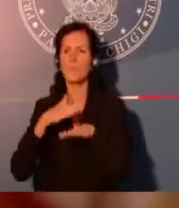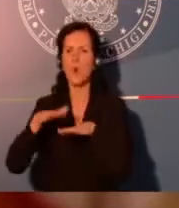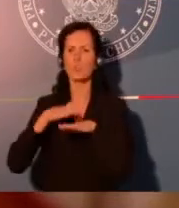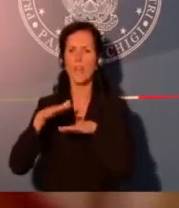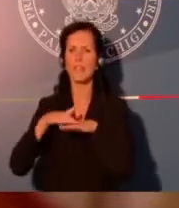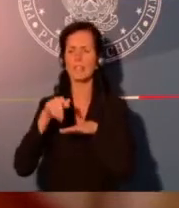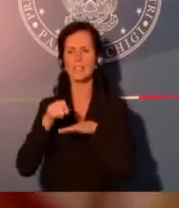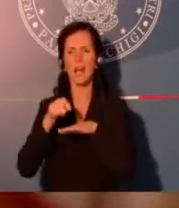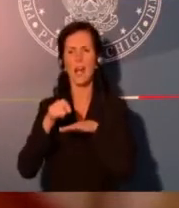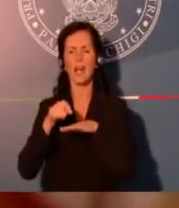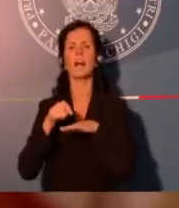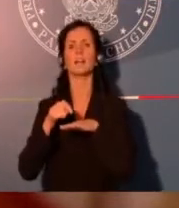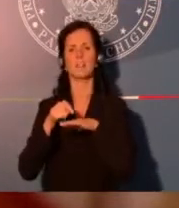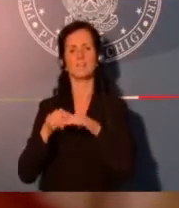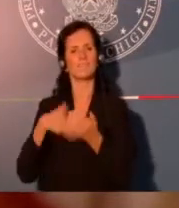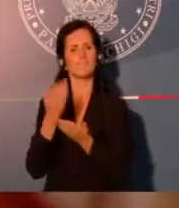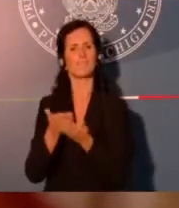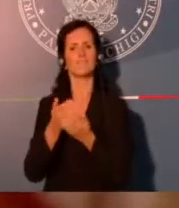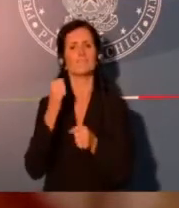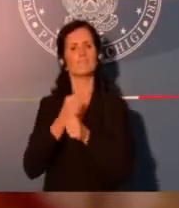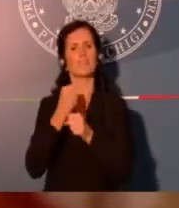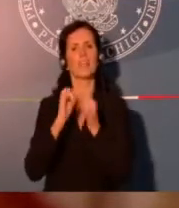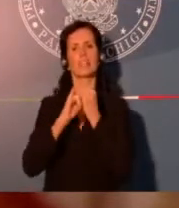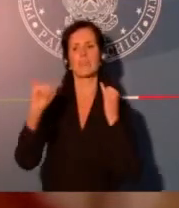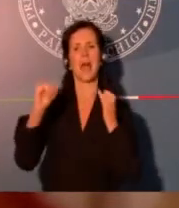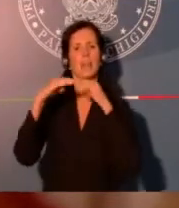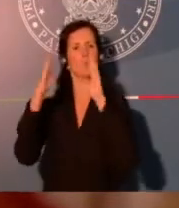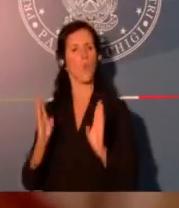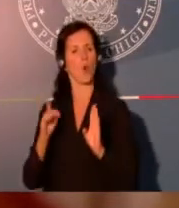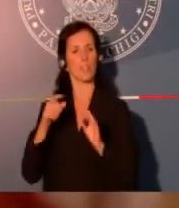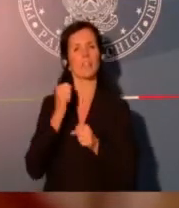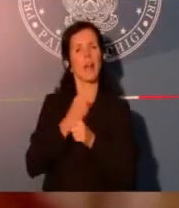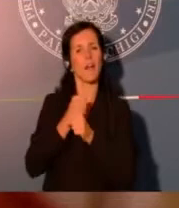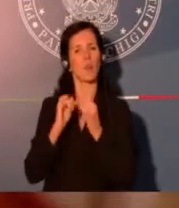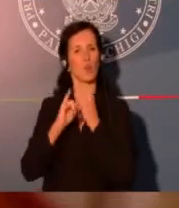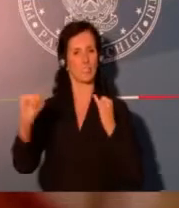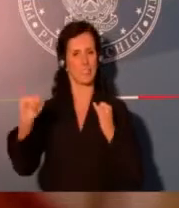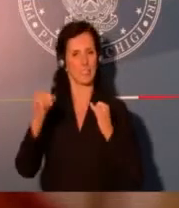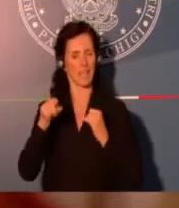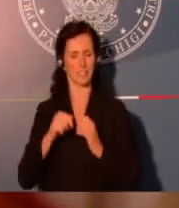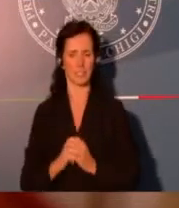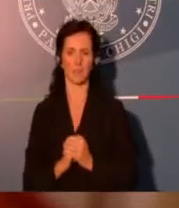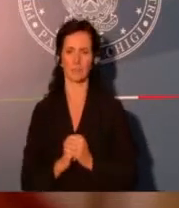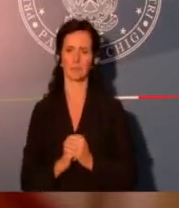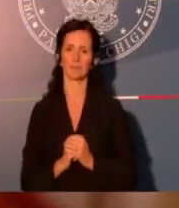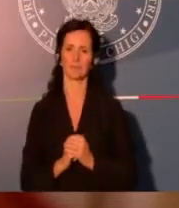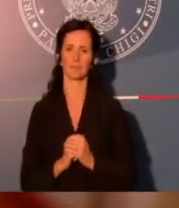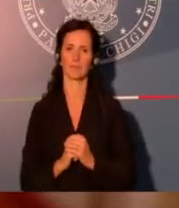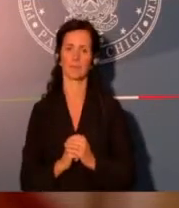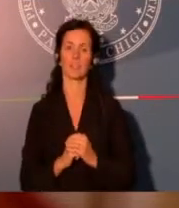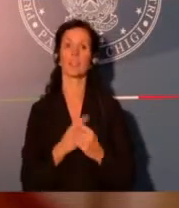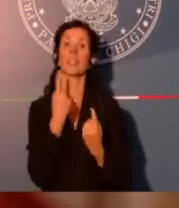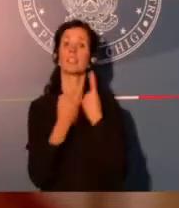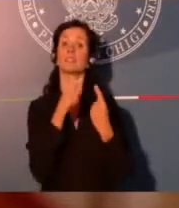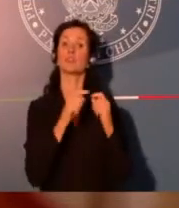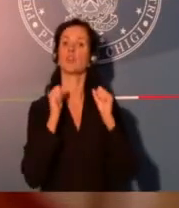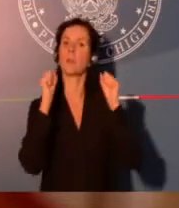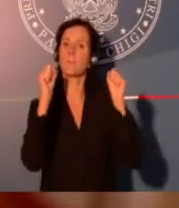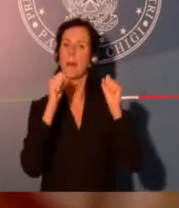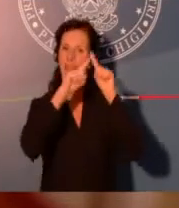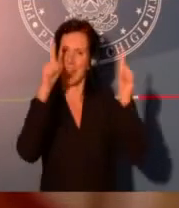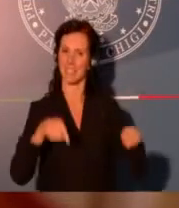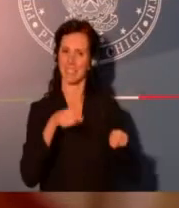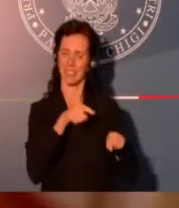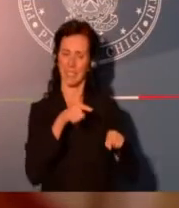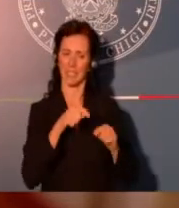allo smart working, quindi al lavoro a distanza. Per Per quanto riguarda le palestre, c'è